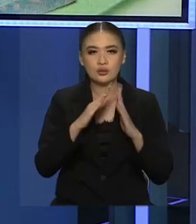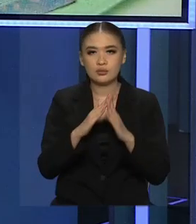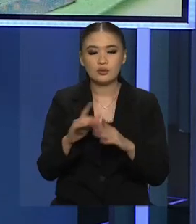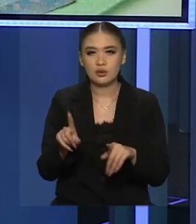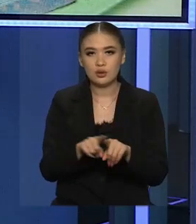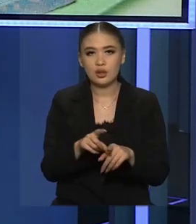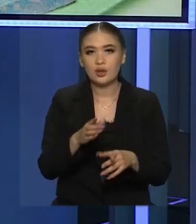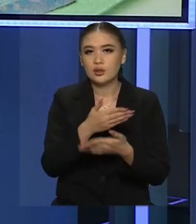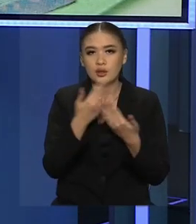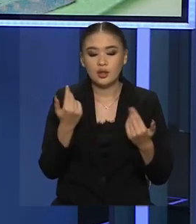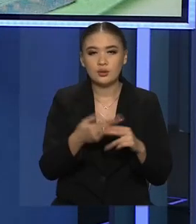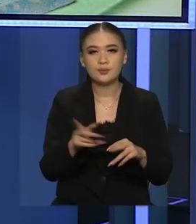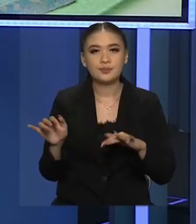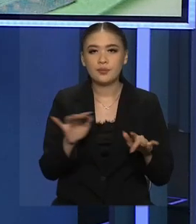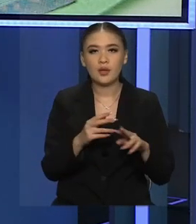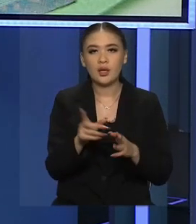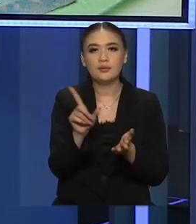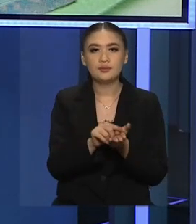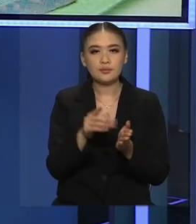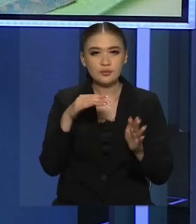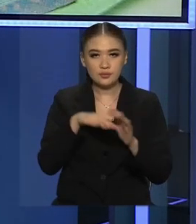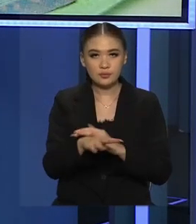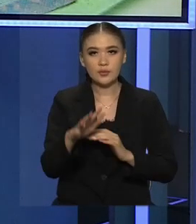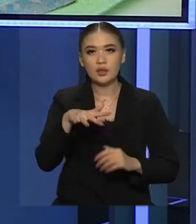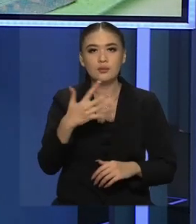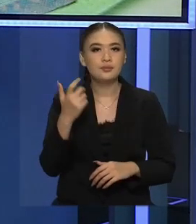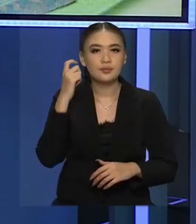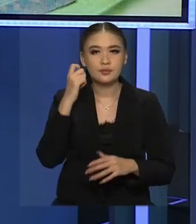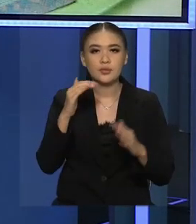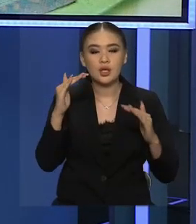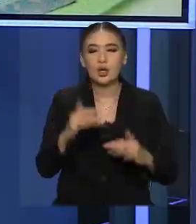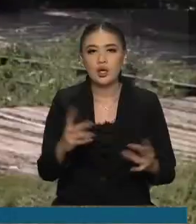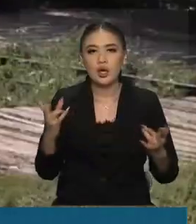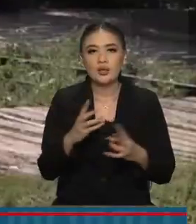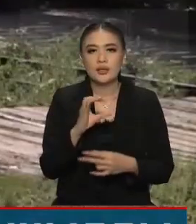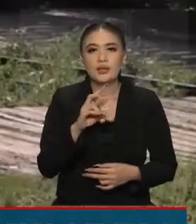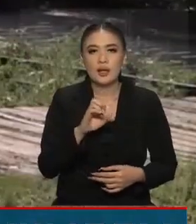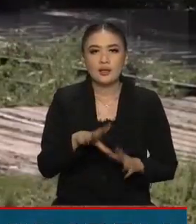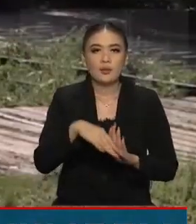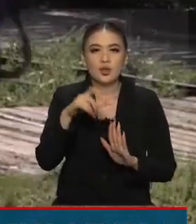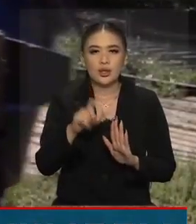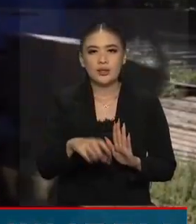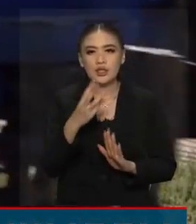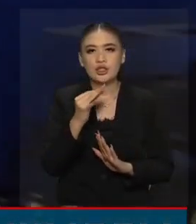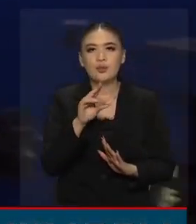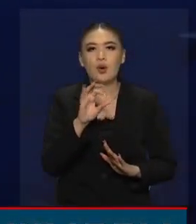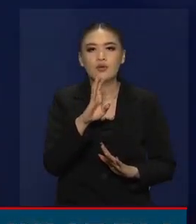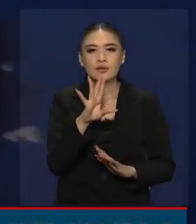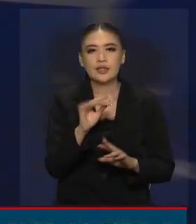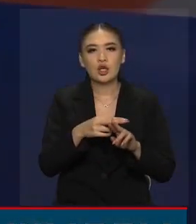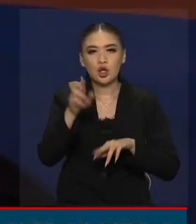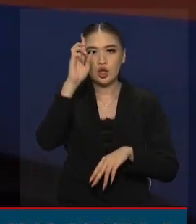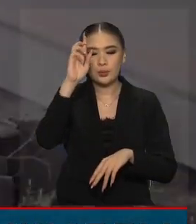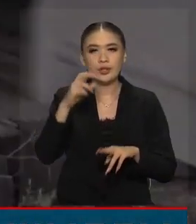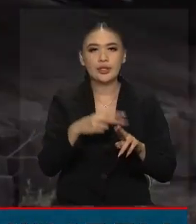сала мамандарының жағдайын жасап, зейнетке шығу жасын 25-ке дейін төмендету керек. Сенат депутаты Геннадий Шиповский үкіметке